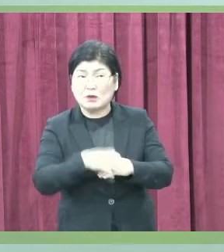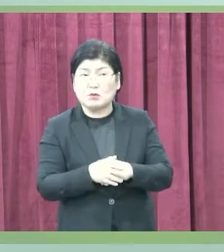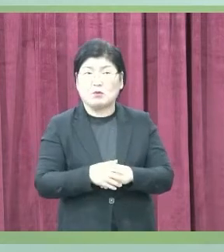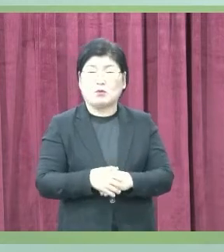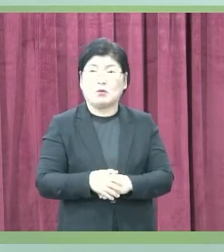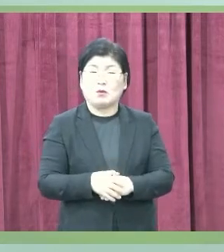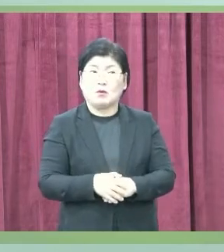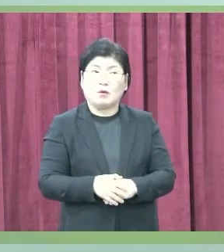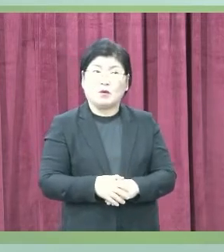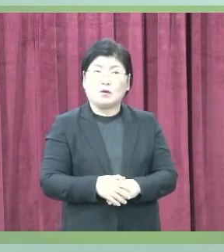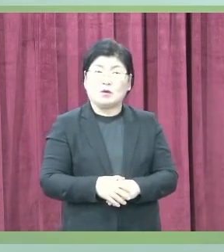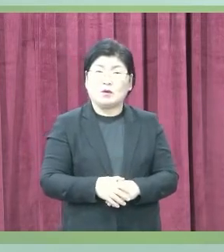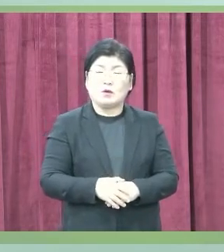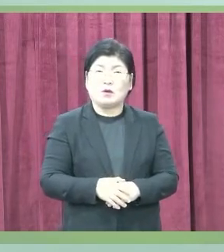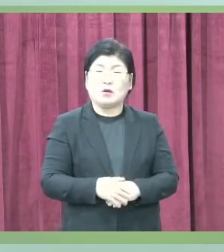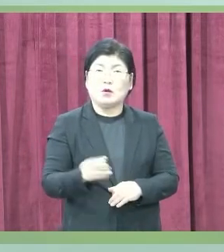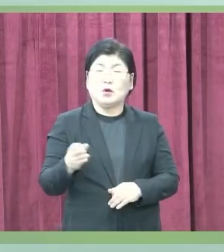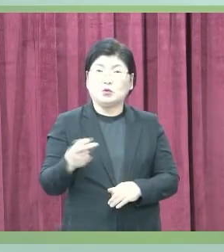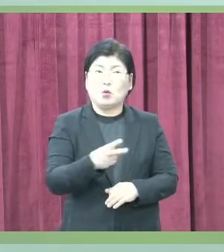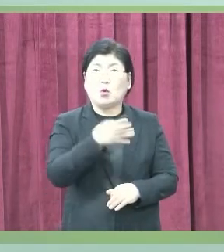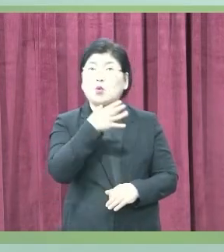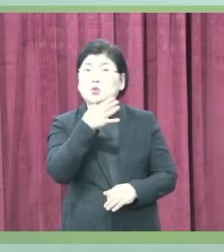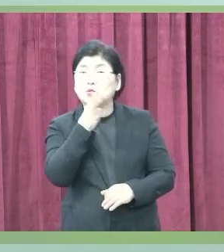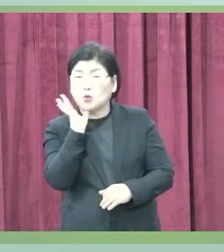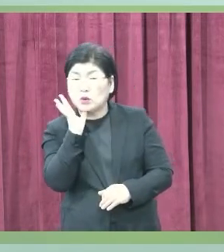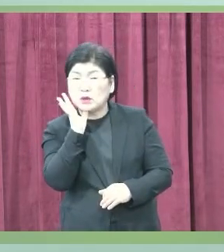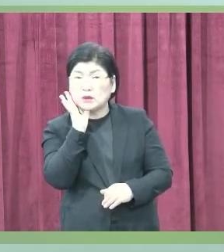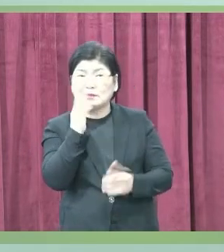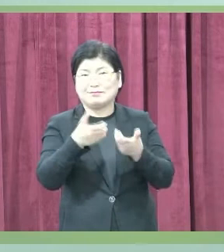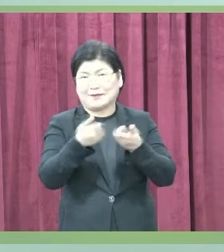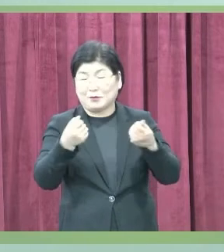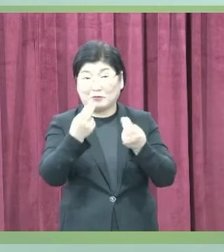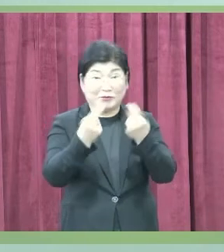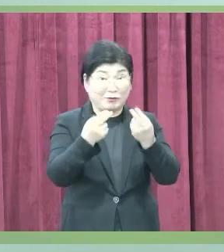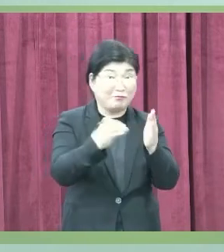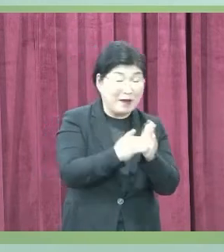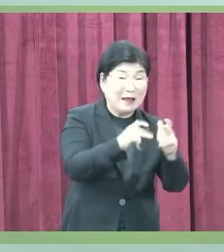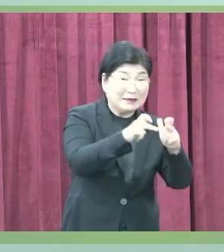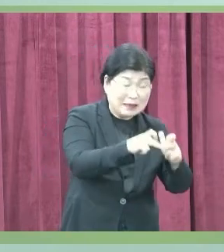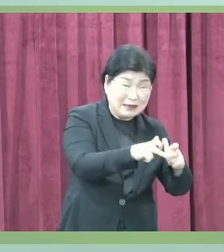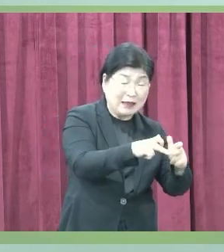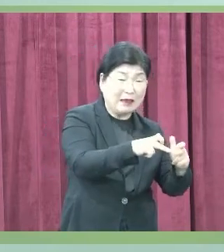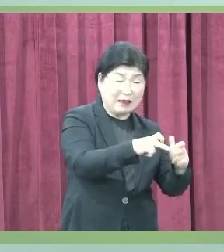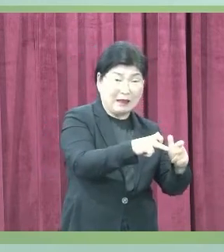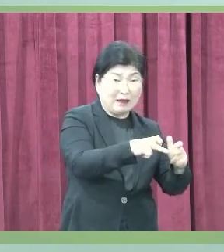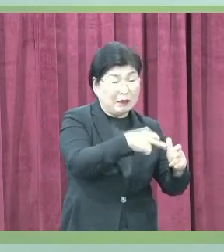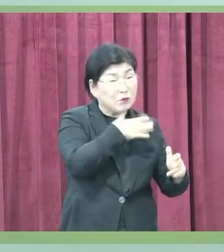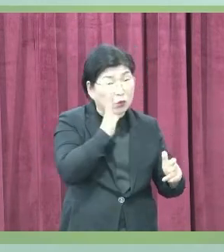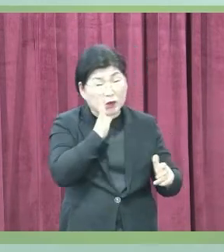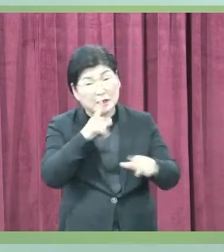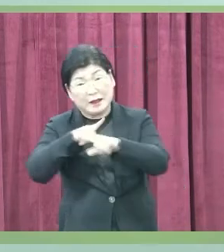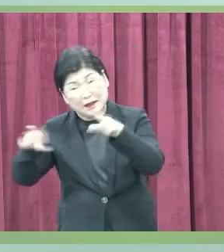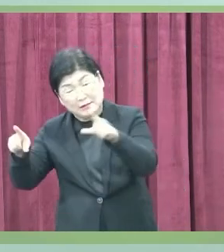그다음에 그런데 이제 이 노인을 좀 따로 비교를 했어요. 그래서 장애 노인과 비장애 노인의 입원